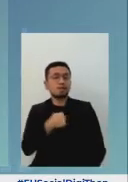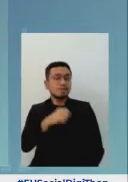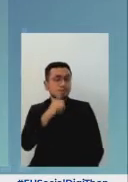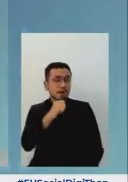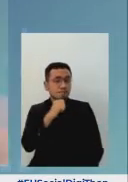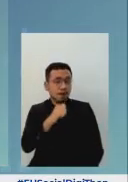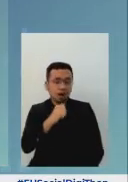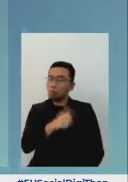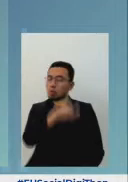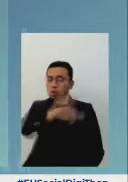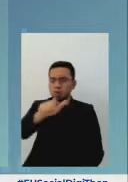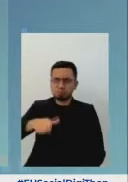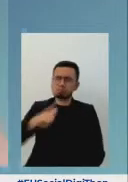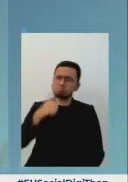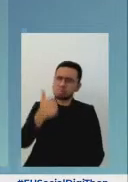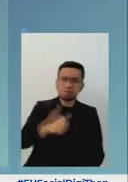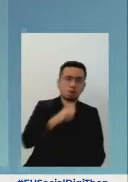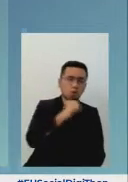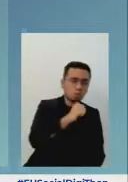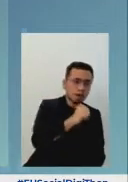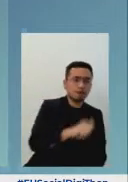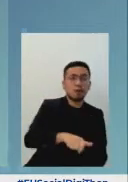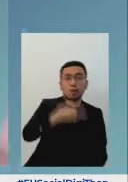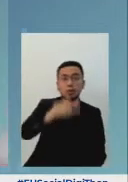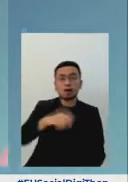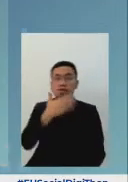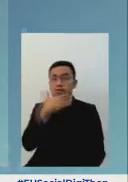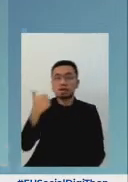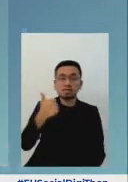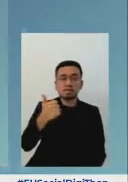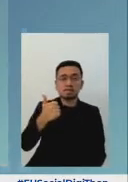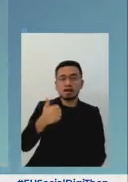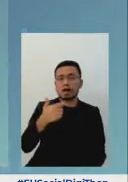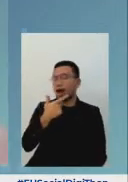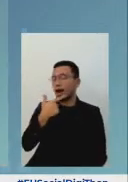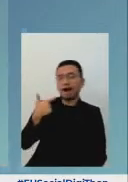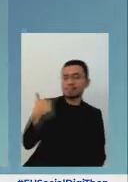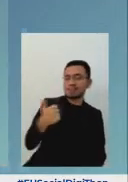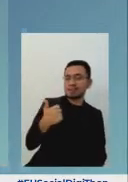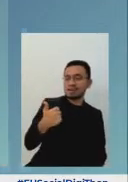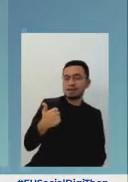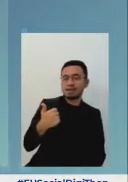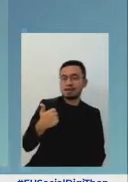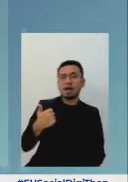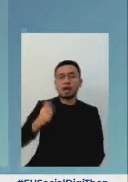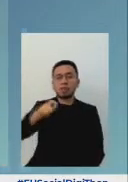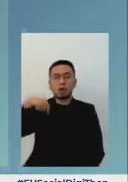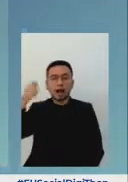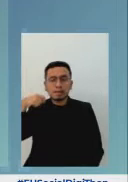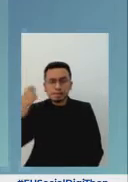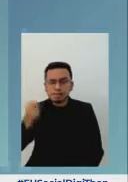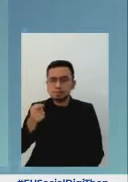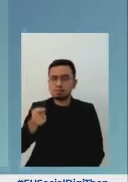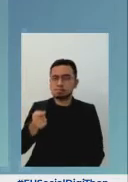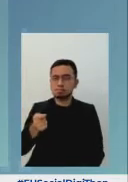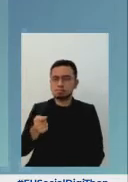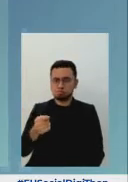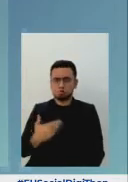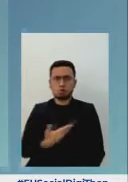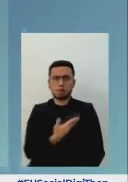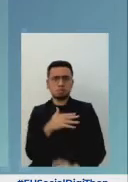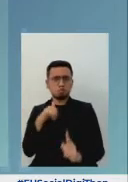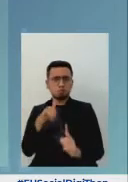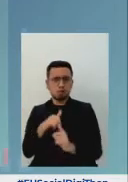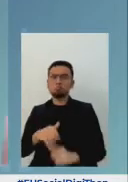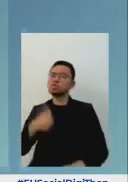menjadi korban. Yang cantik, yang pinter, yang ganteng sekalipun, bahkan artis sekalipun bisa menjadi korban